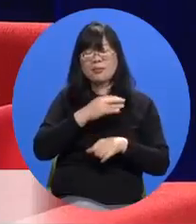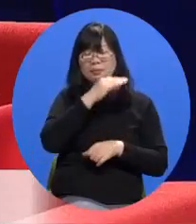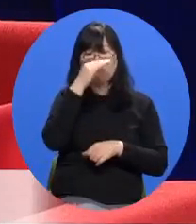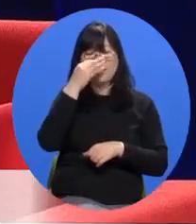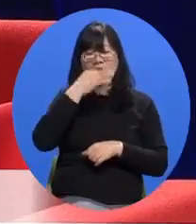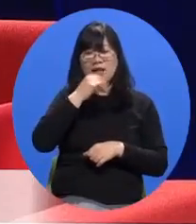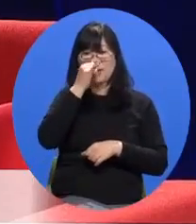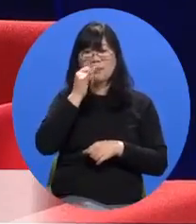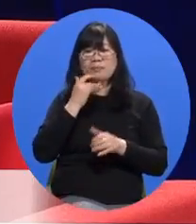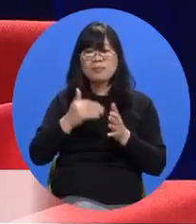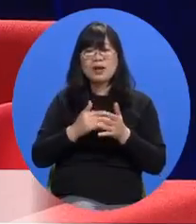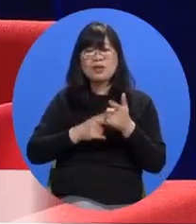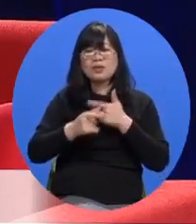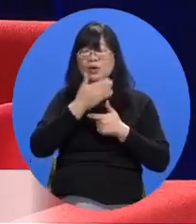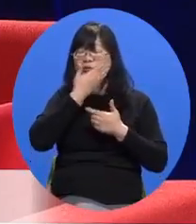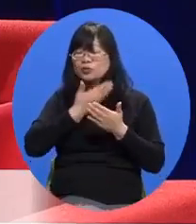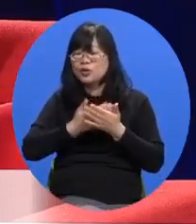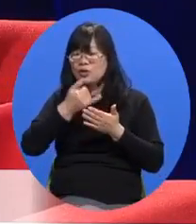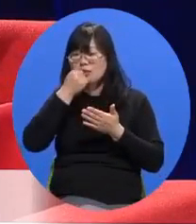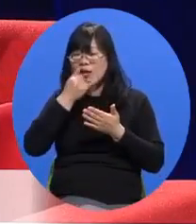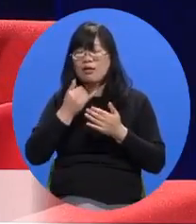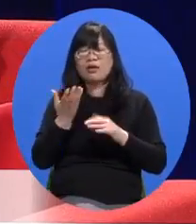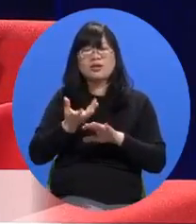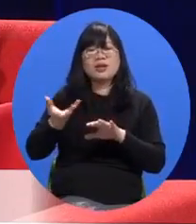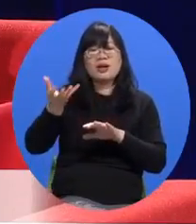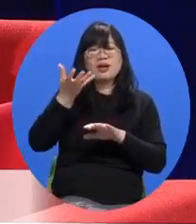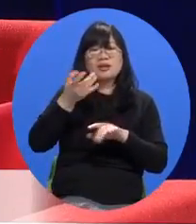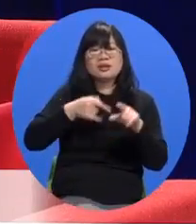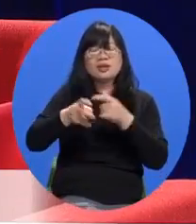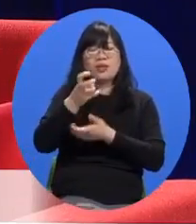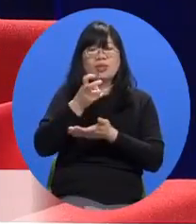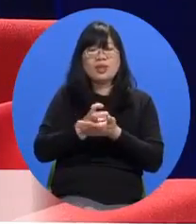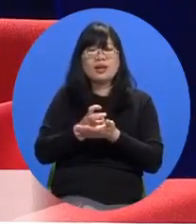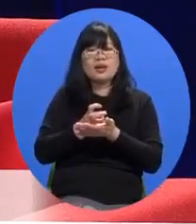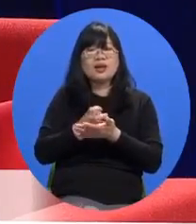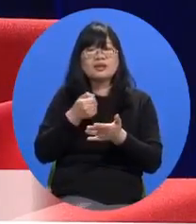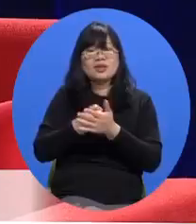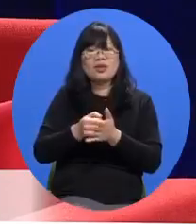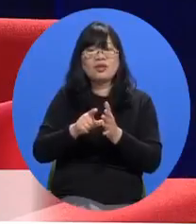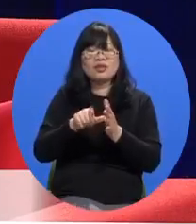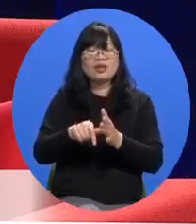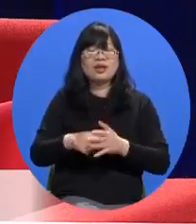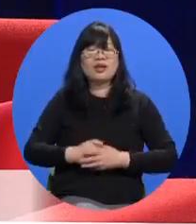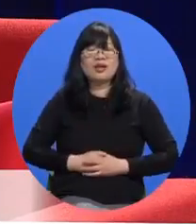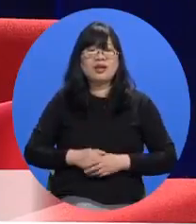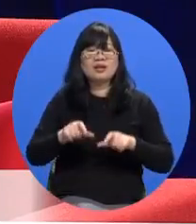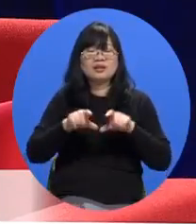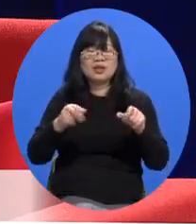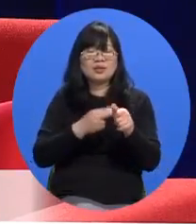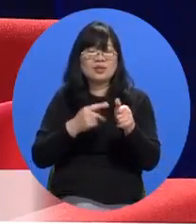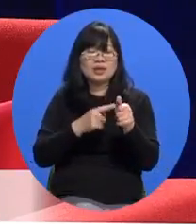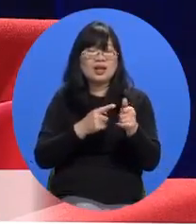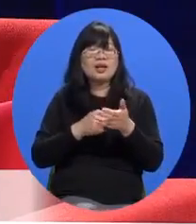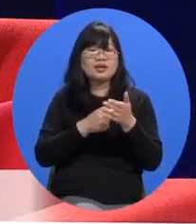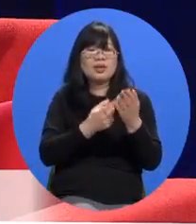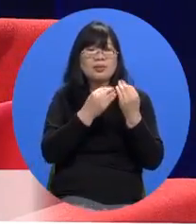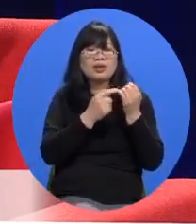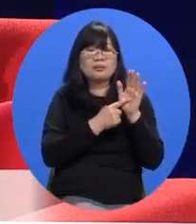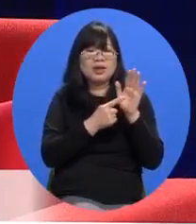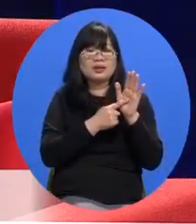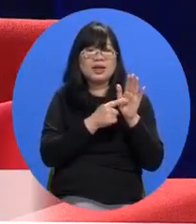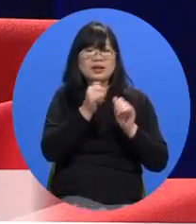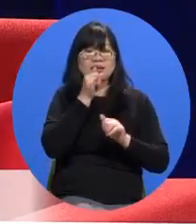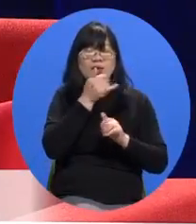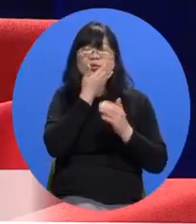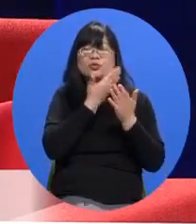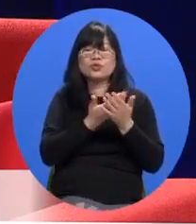생각이 되고 네. 더 중요한 거는 더 상위에서 정책을 정할 때 네. 일선 교사들의 의견을 많이 반영하는 것이